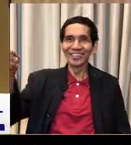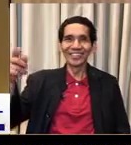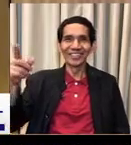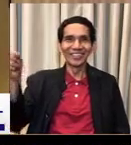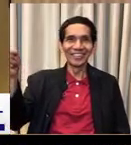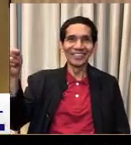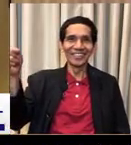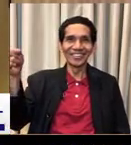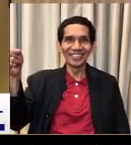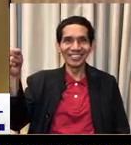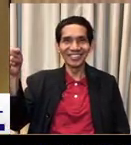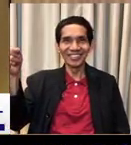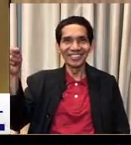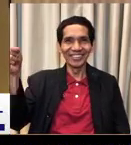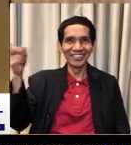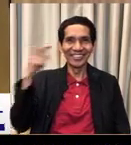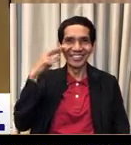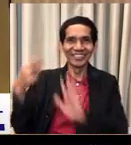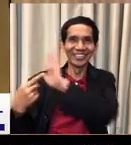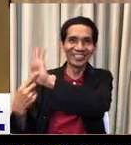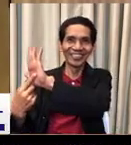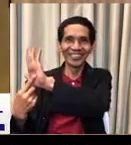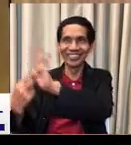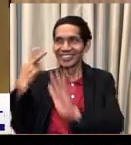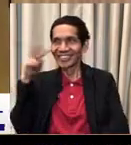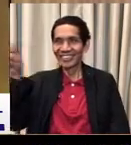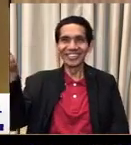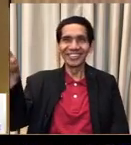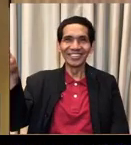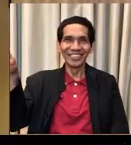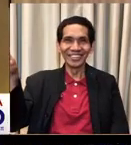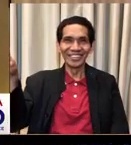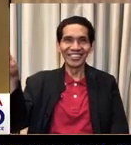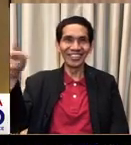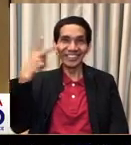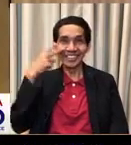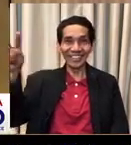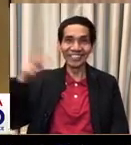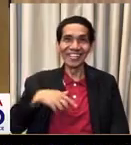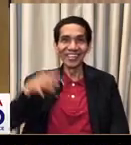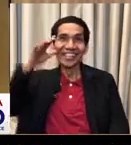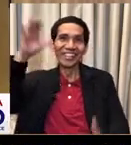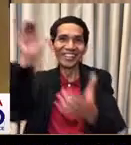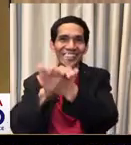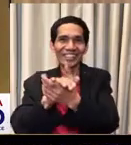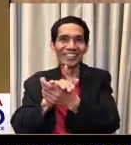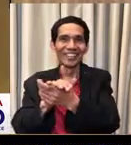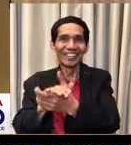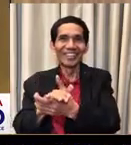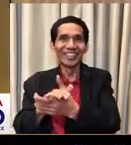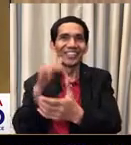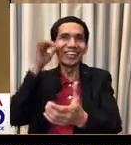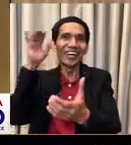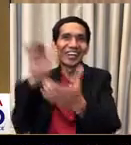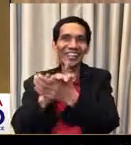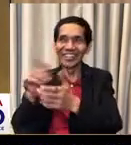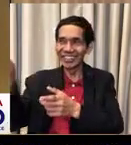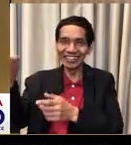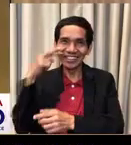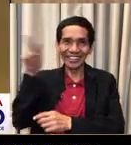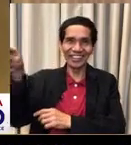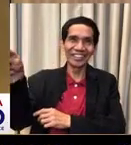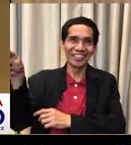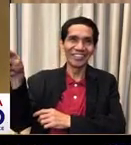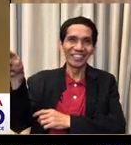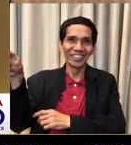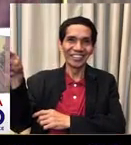Nakita ka? Nakita ka sa TV? Nakita nyo mga kababayan? Ayun ang karatista. Nakita nyo?